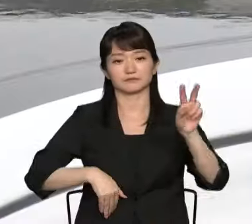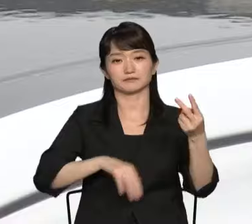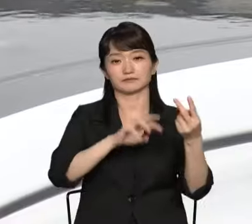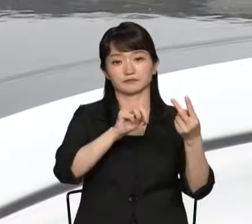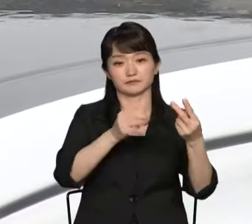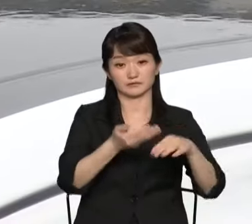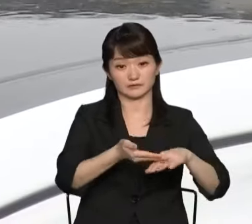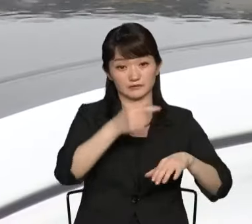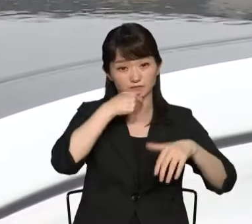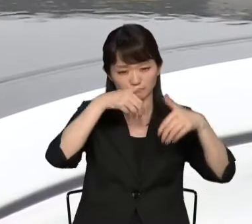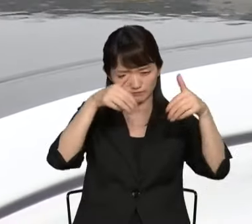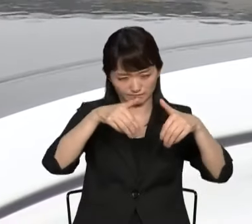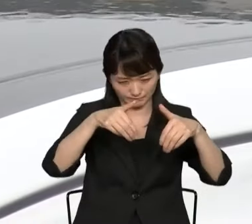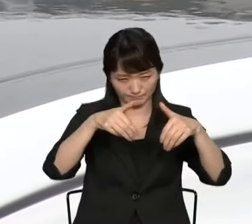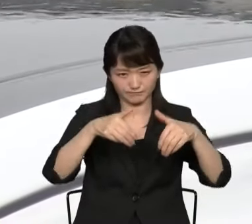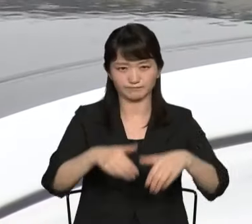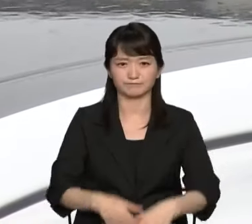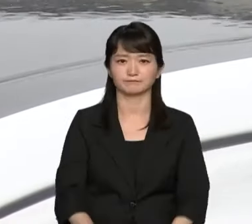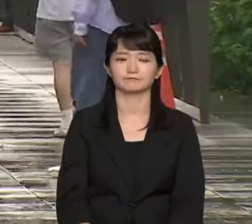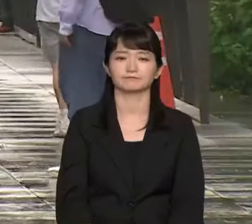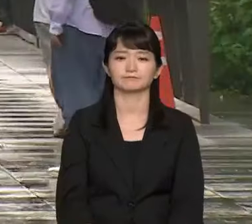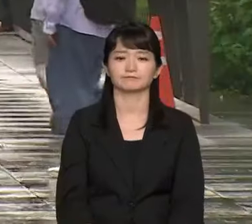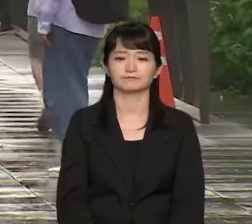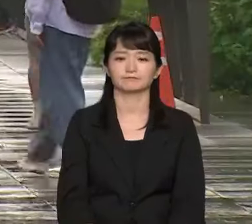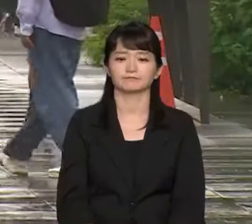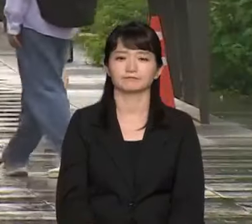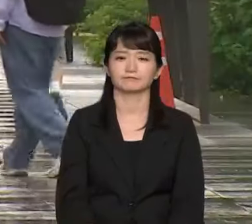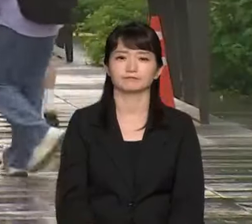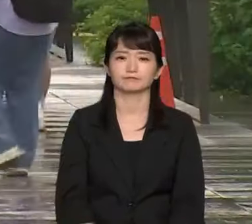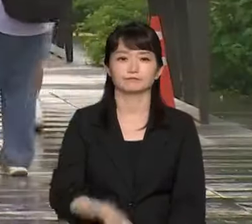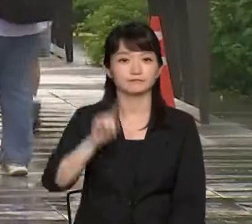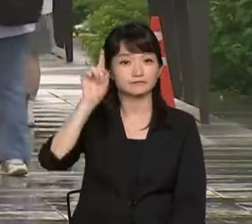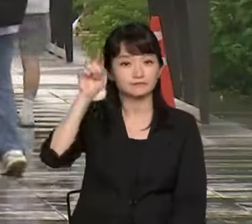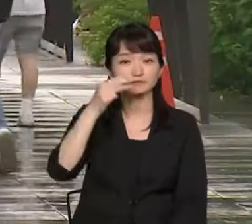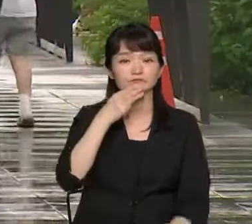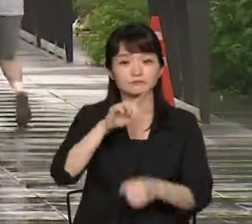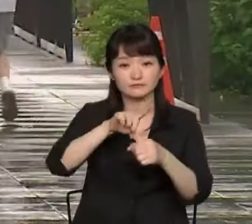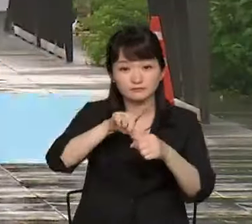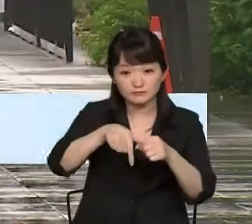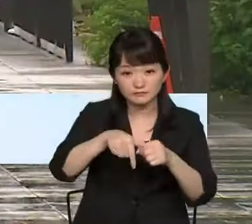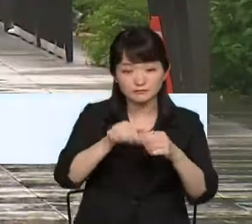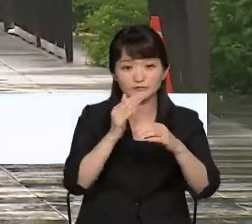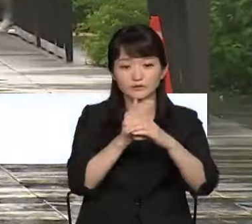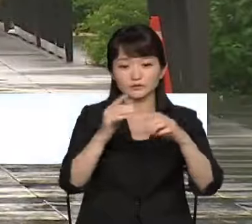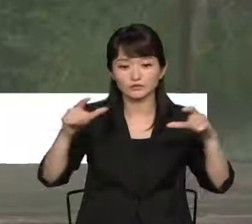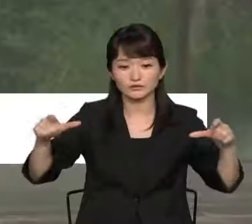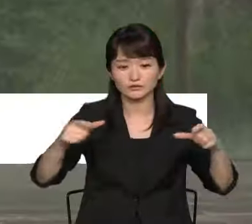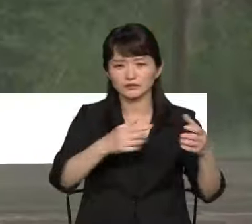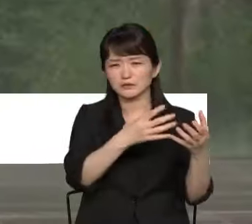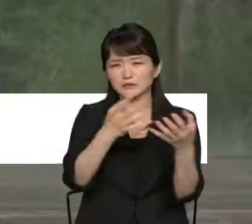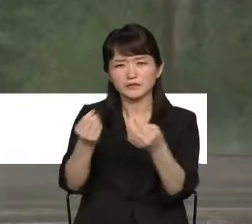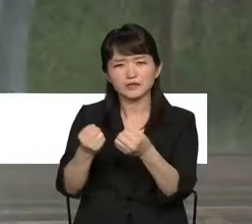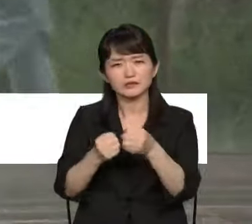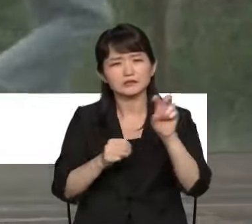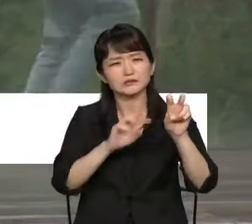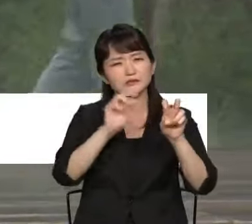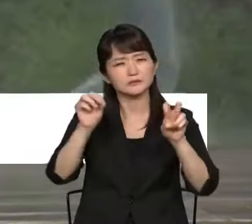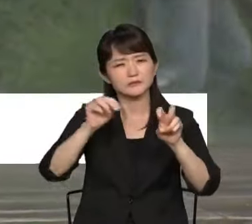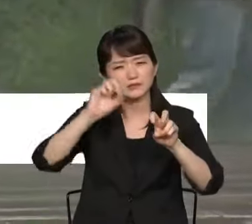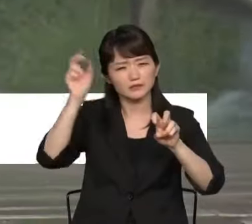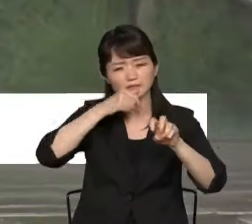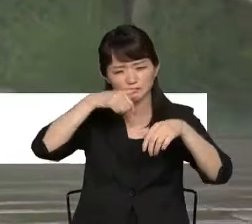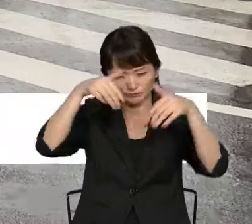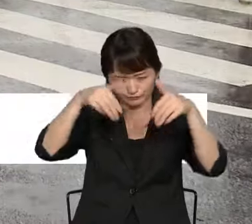200mm 이상까지 내릴 걸로 예보됐습니다. 이런 가운데 내일 수도권 등 중부지방에 많게는 20mm까지